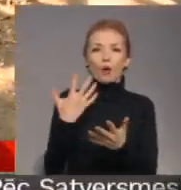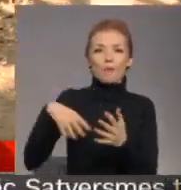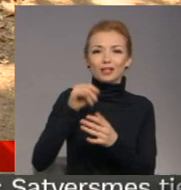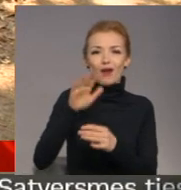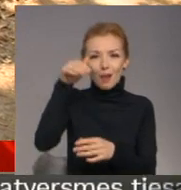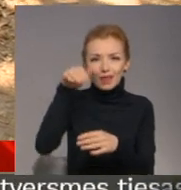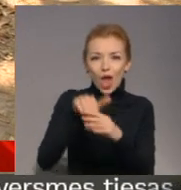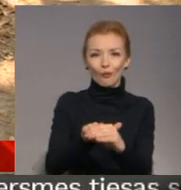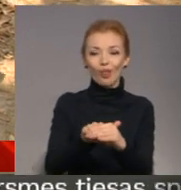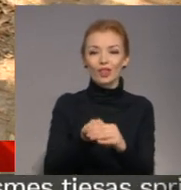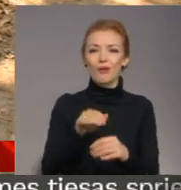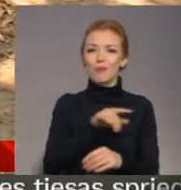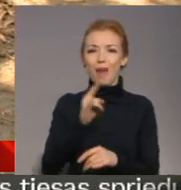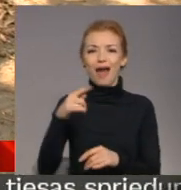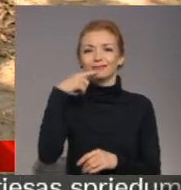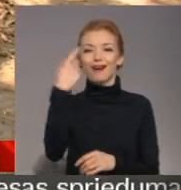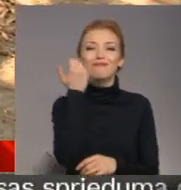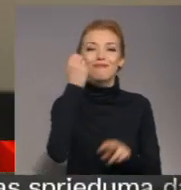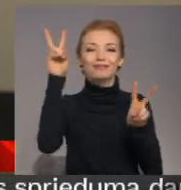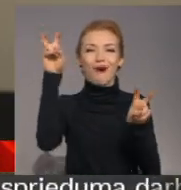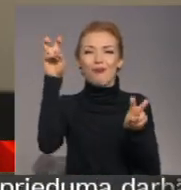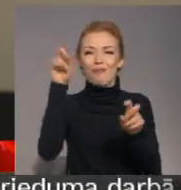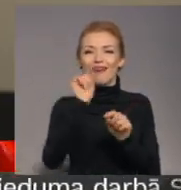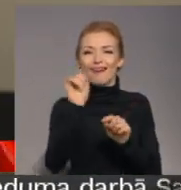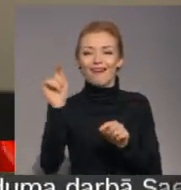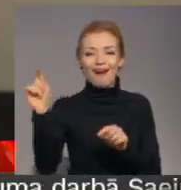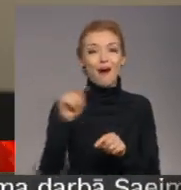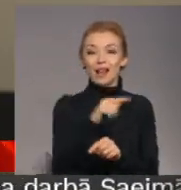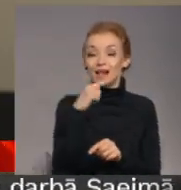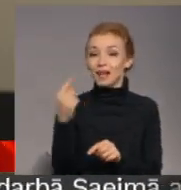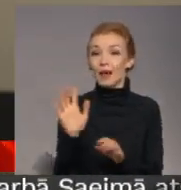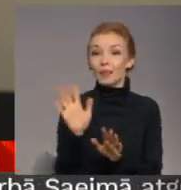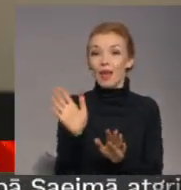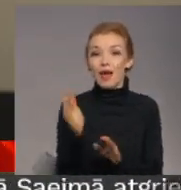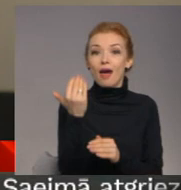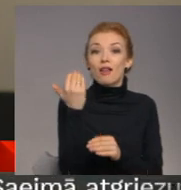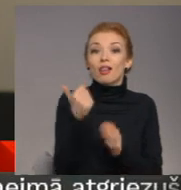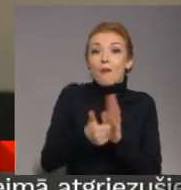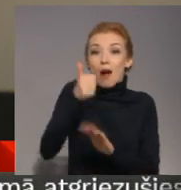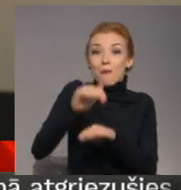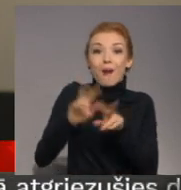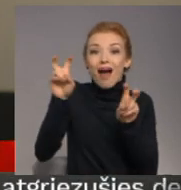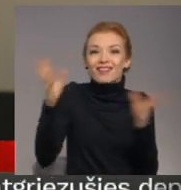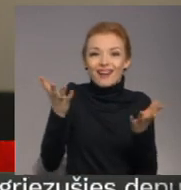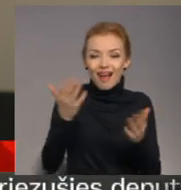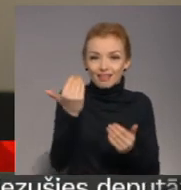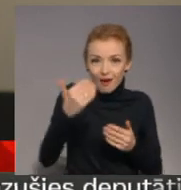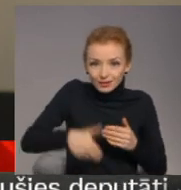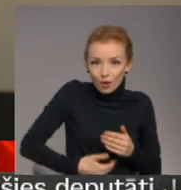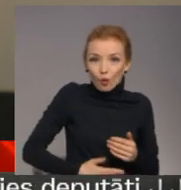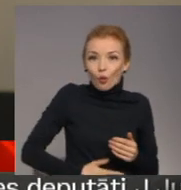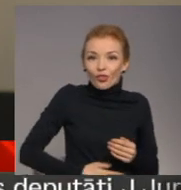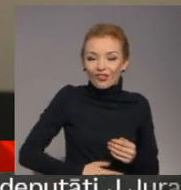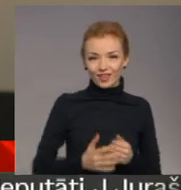sauc dažādu banku nosaukumus, bet es viņam saku, tu zini, viņi ir šeit paribē. Tas ir tavs kuņģis, to, ko tu